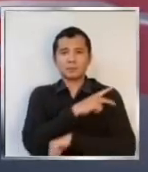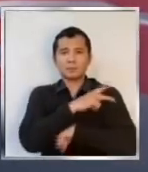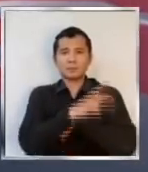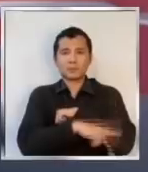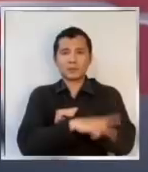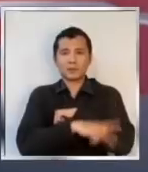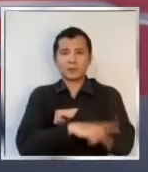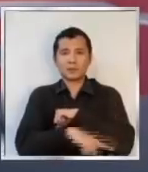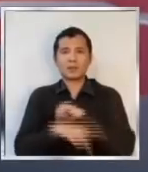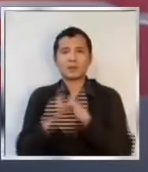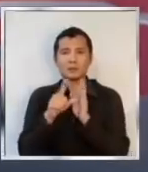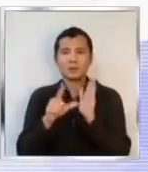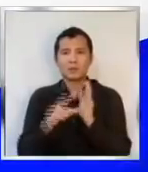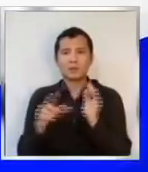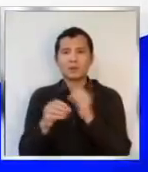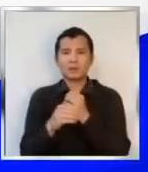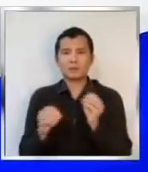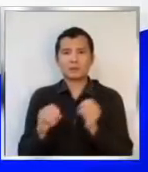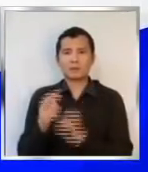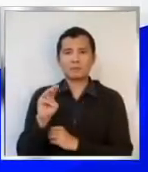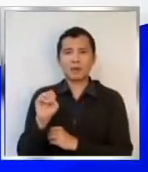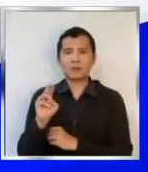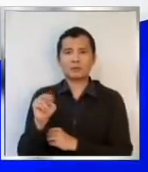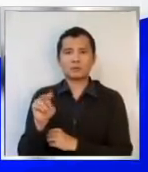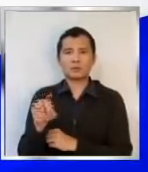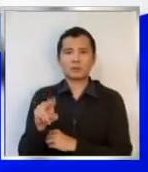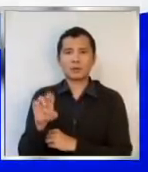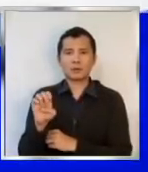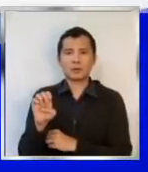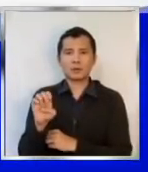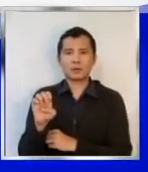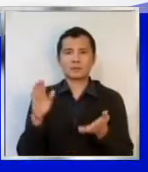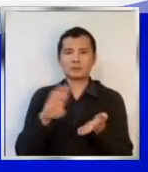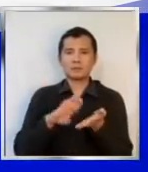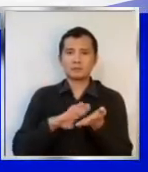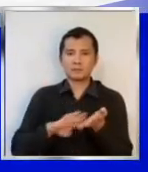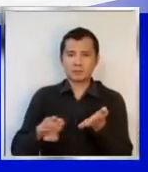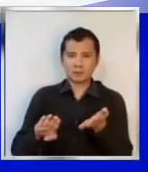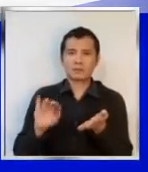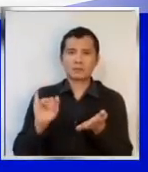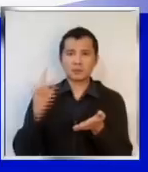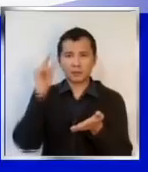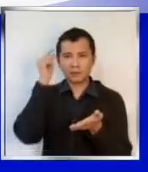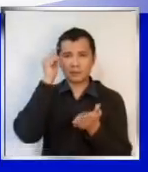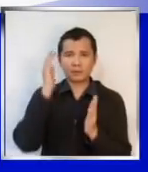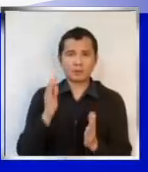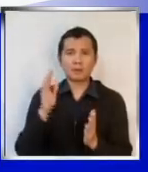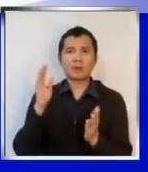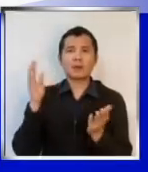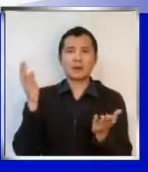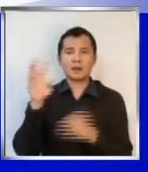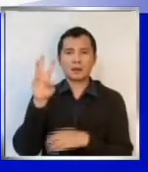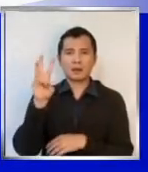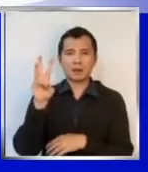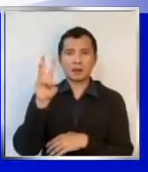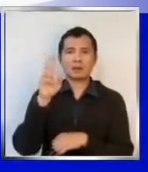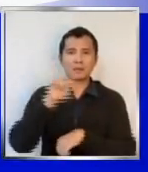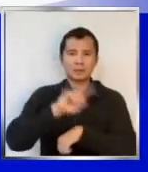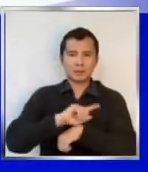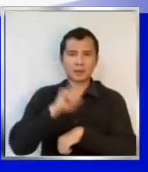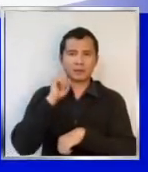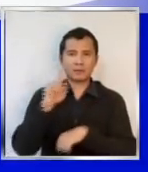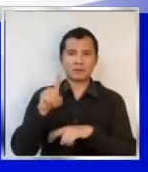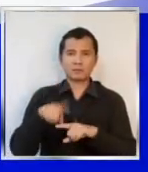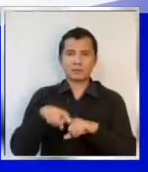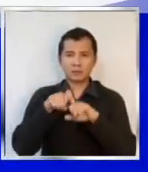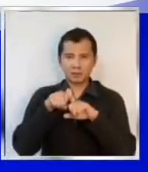Marinduque, pinatawan ang kanilang gobernador ng 60 araw na preventive suspension ang provincial veterinarian